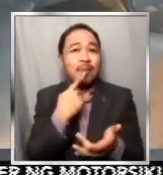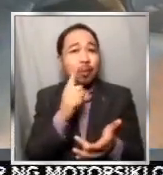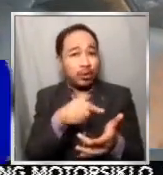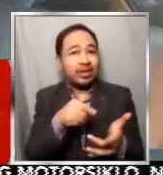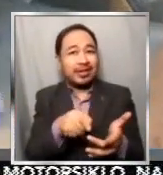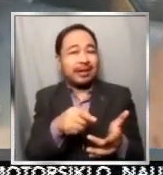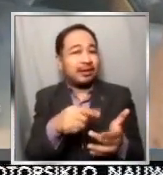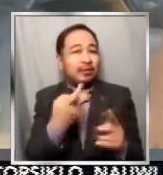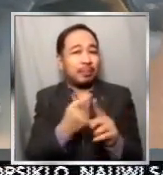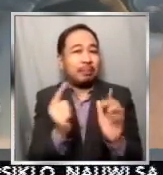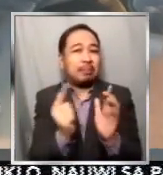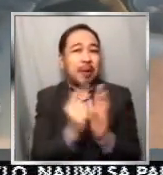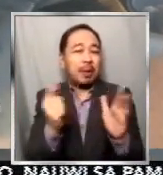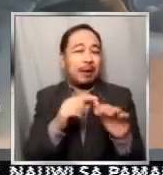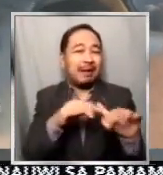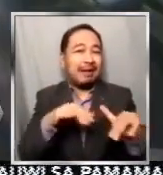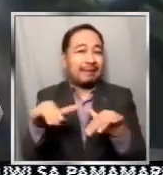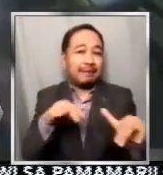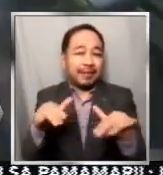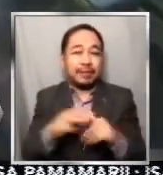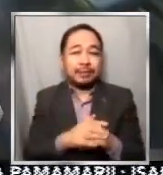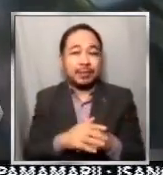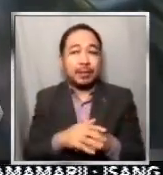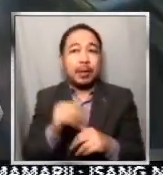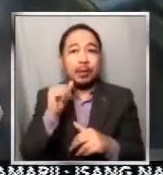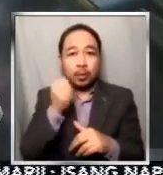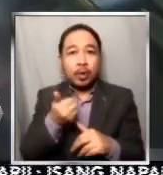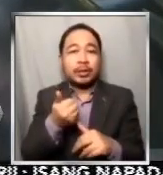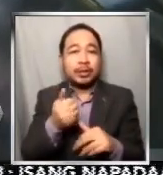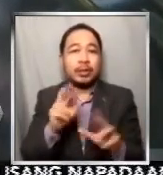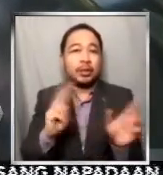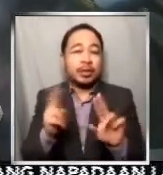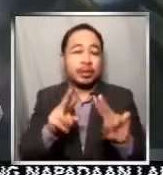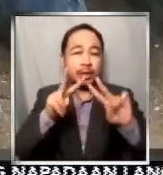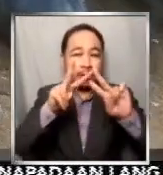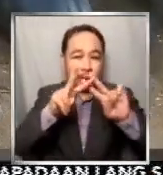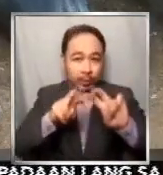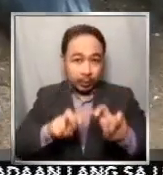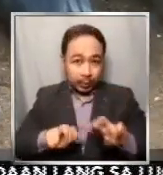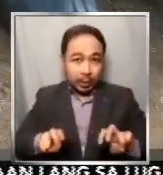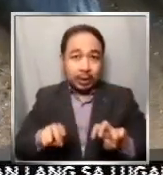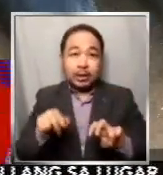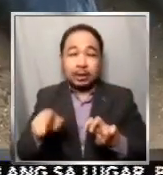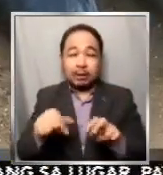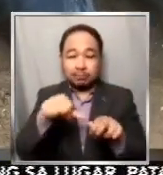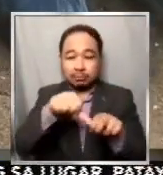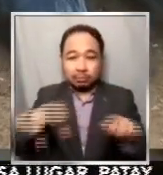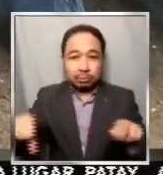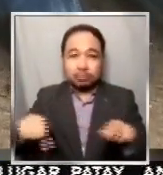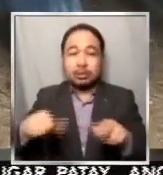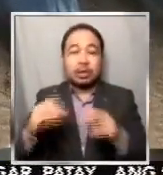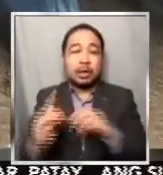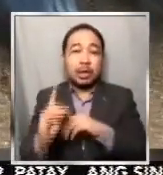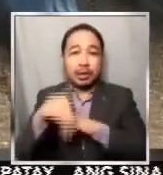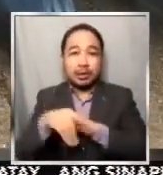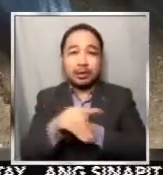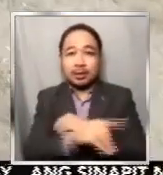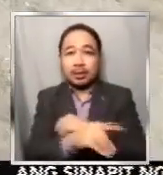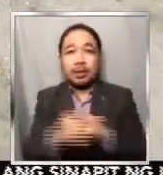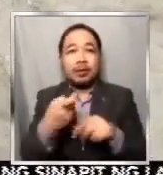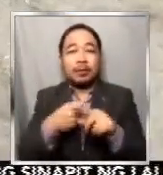Bukas ay nakatakdang isailalim sa autopsy ang mga patay na Fraser's dolphin ng Philippine Marine Mammal Stranding